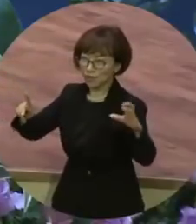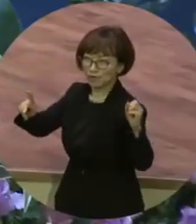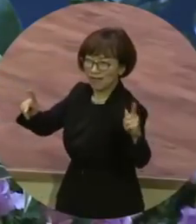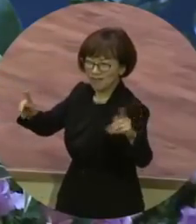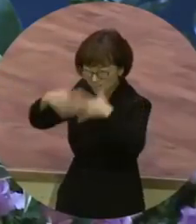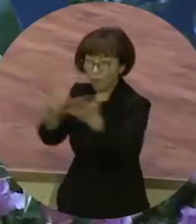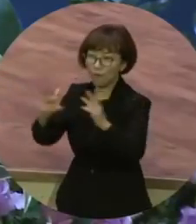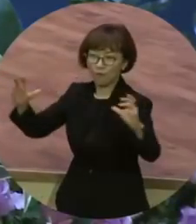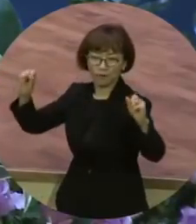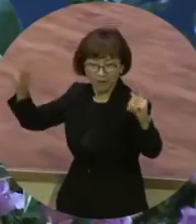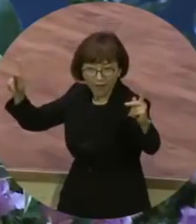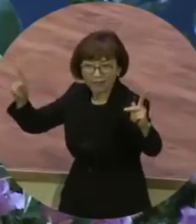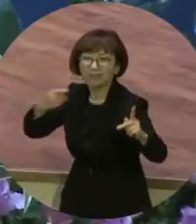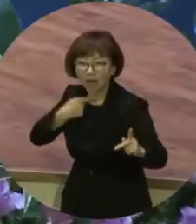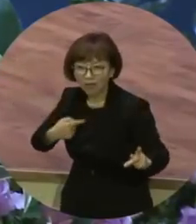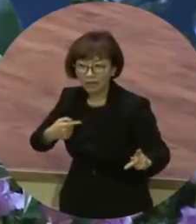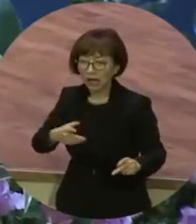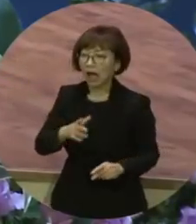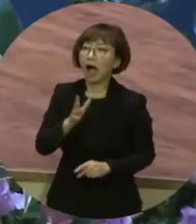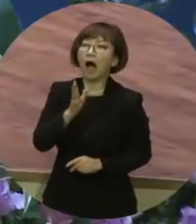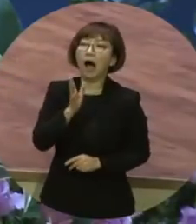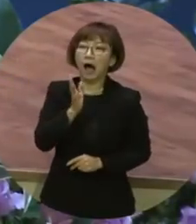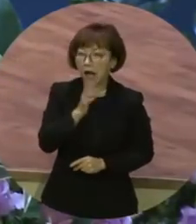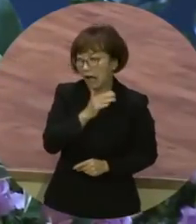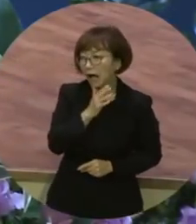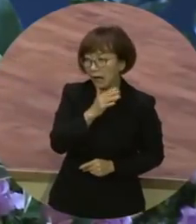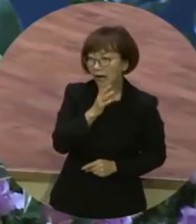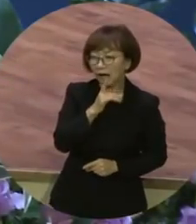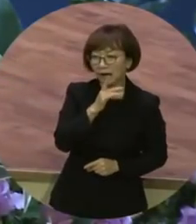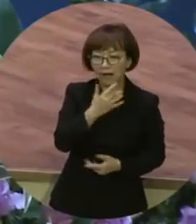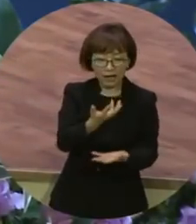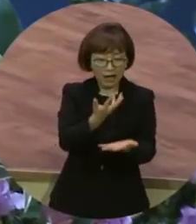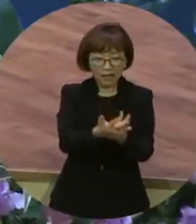여러분 근데 이게 우리가 말은 쉽지 실제로 어렵잖아요.